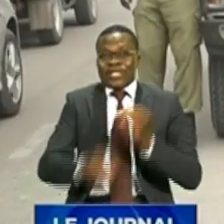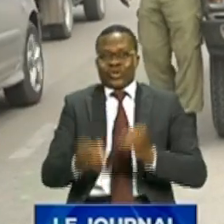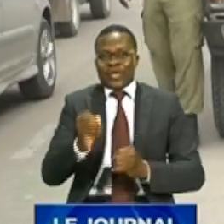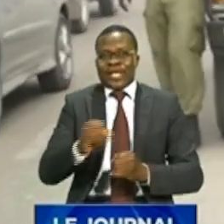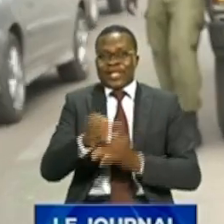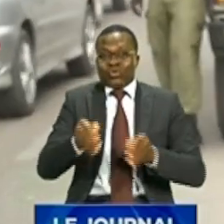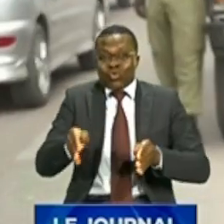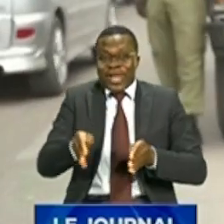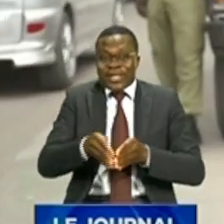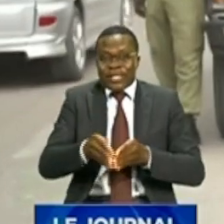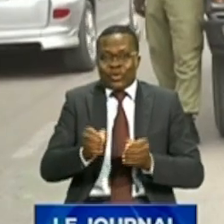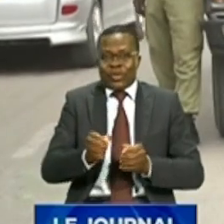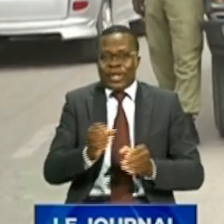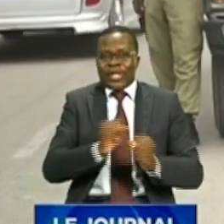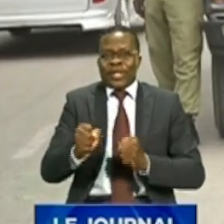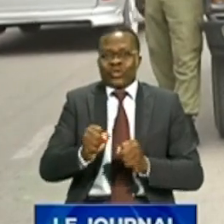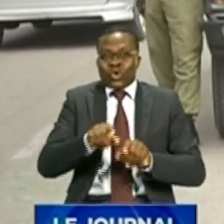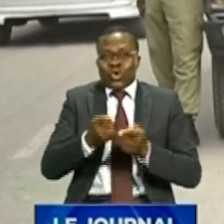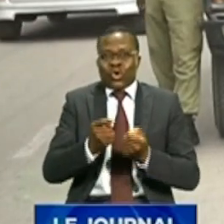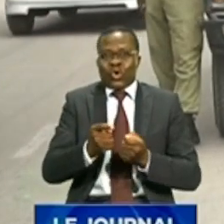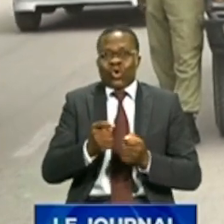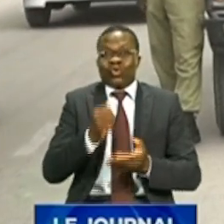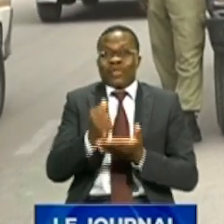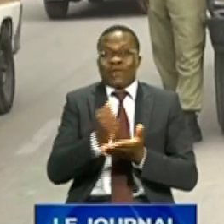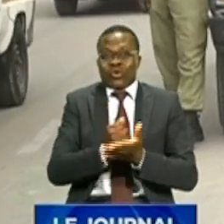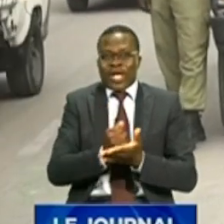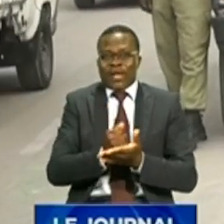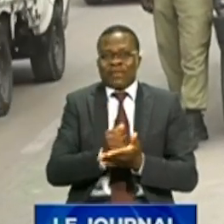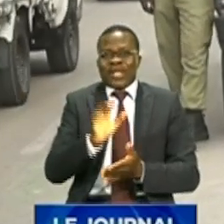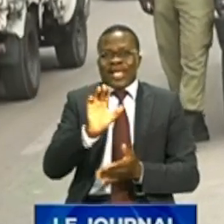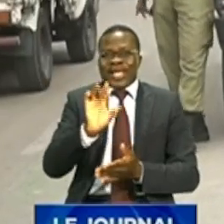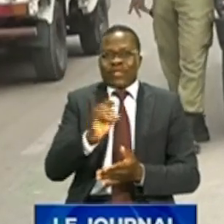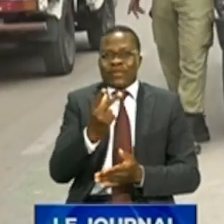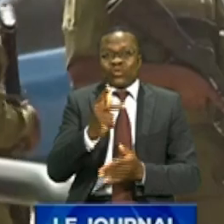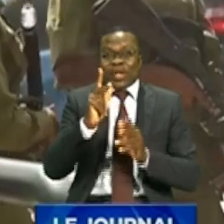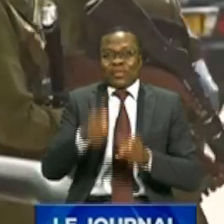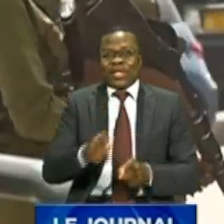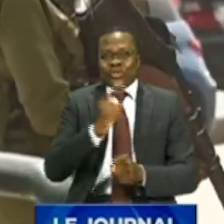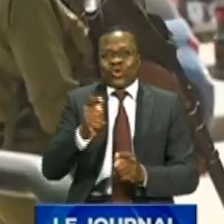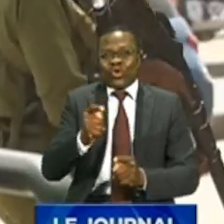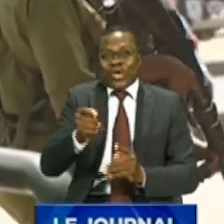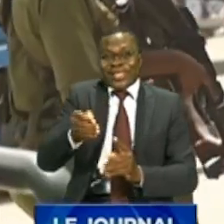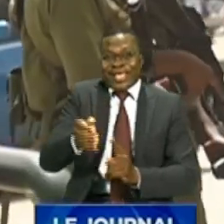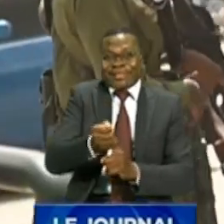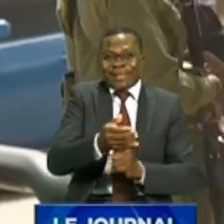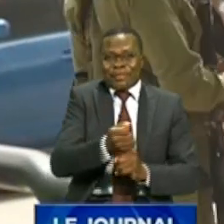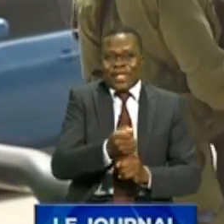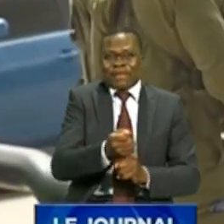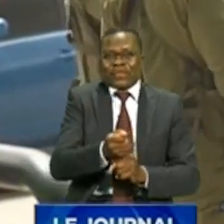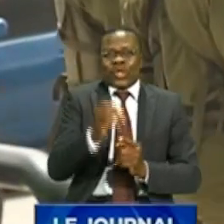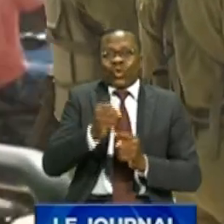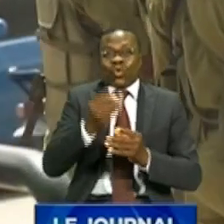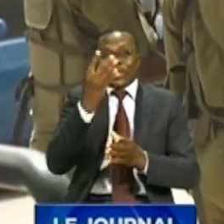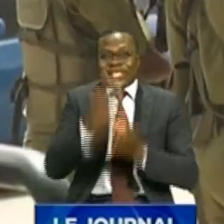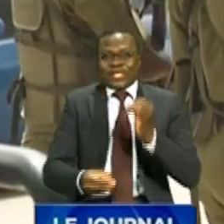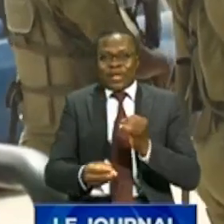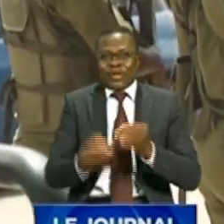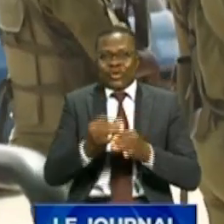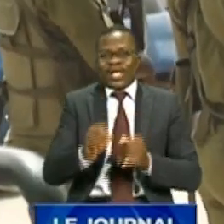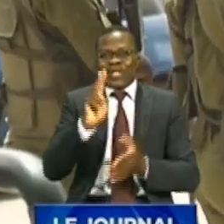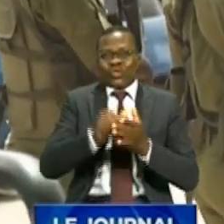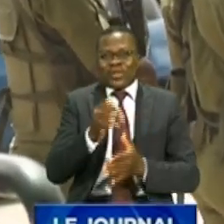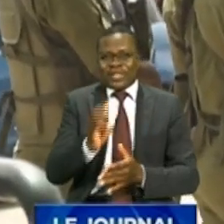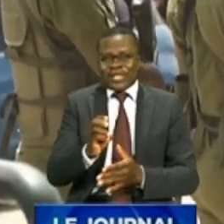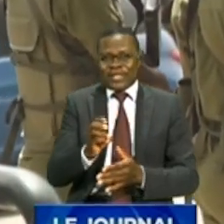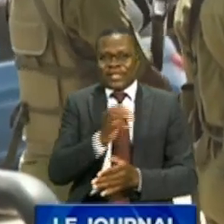tout rassemblement. Selon un collectif d'avocats, 83 personnes ont été enlevées ou ont disparu entre